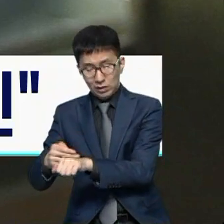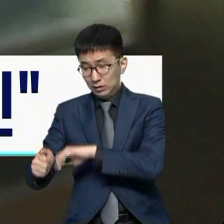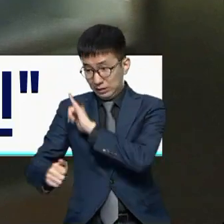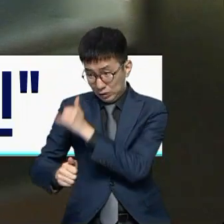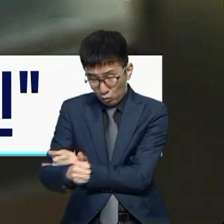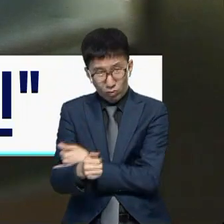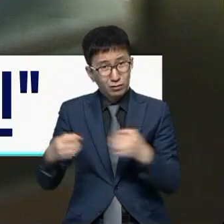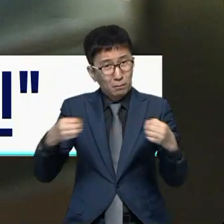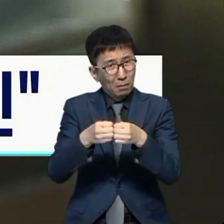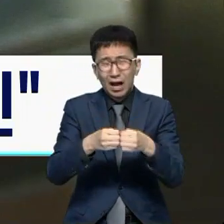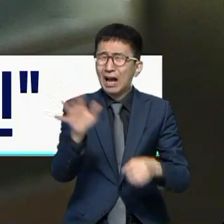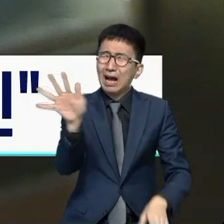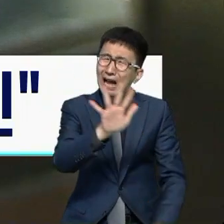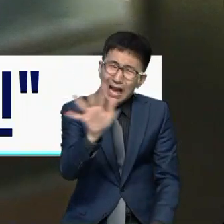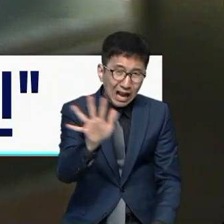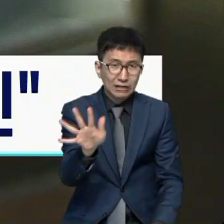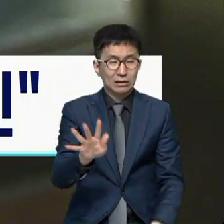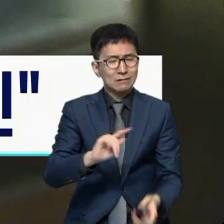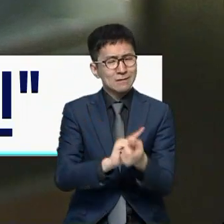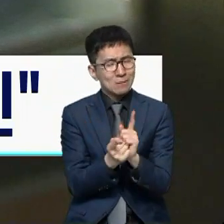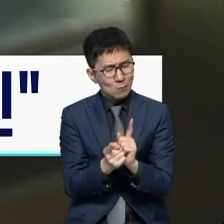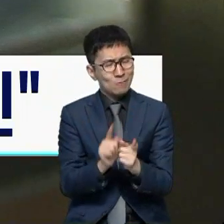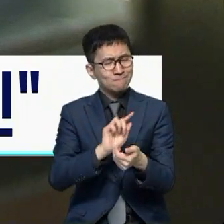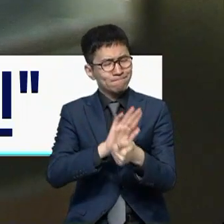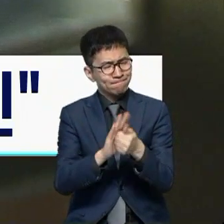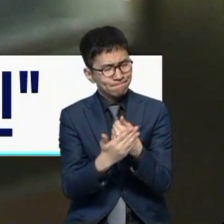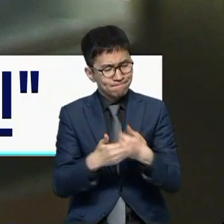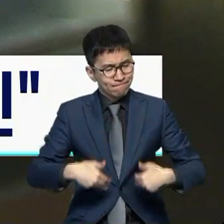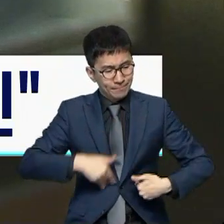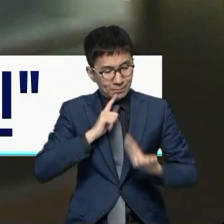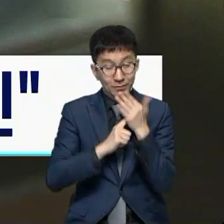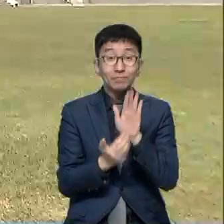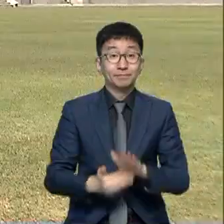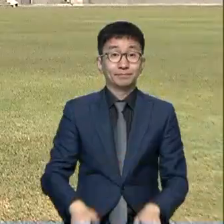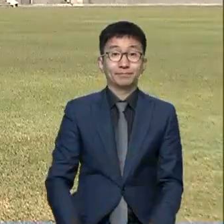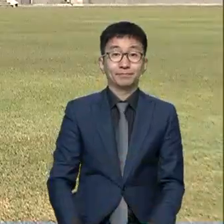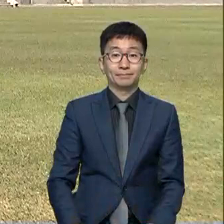아니라며 반발했습니다. 이성훈 기자가 취재했습니다.